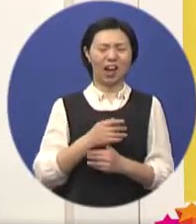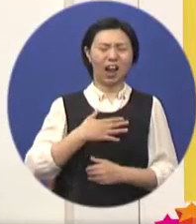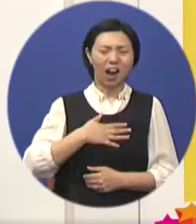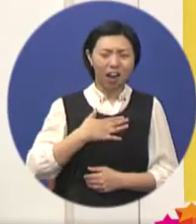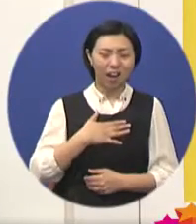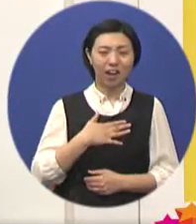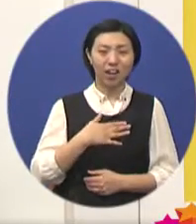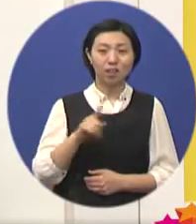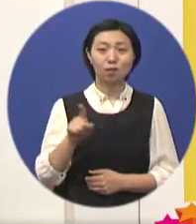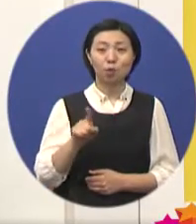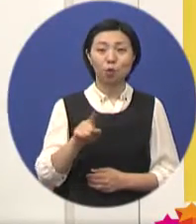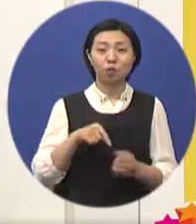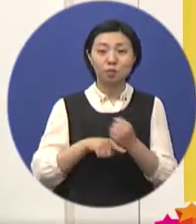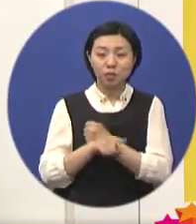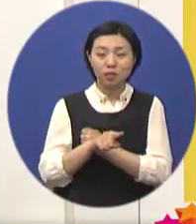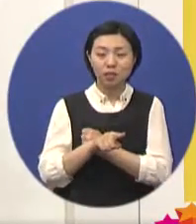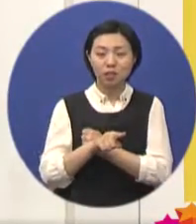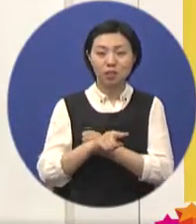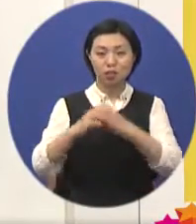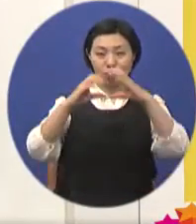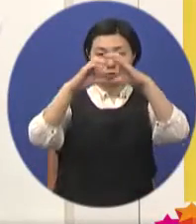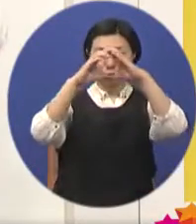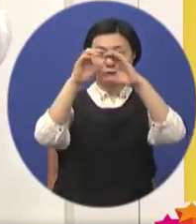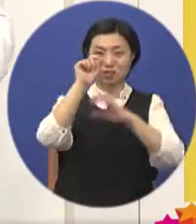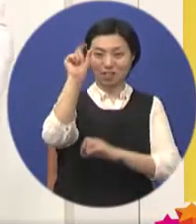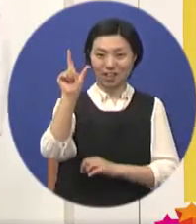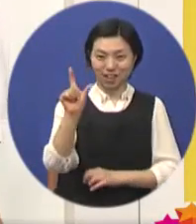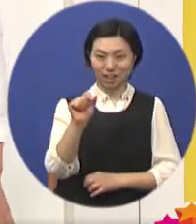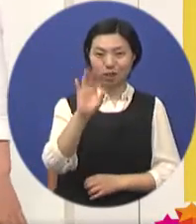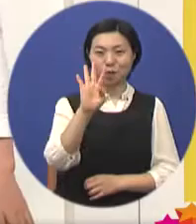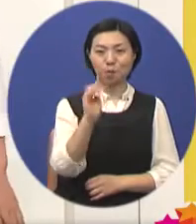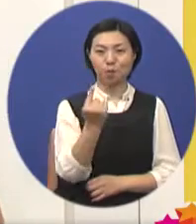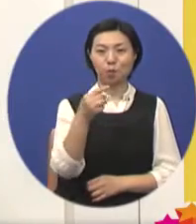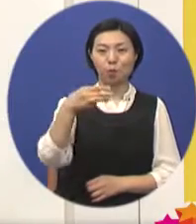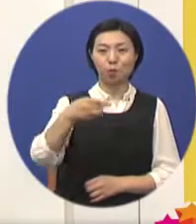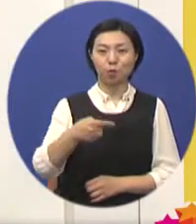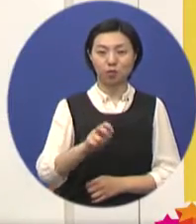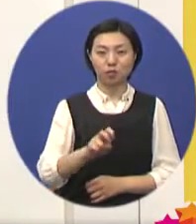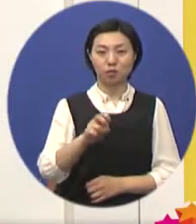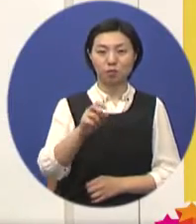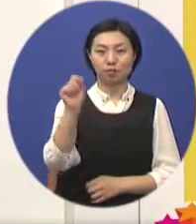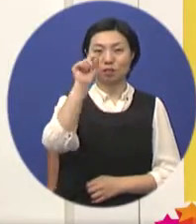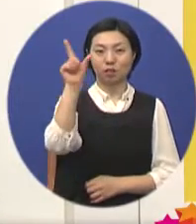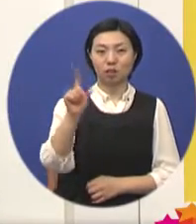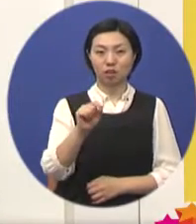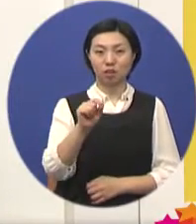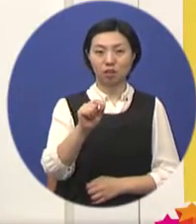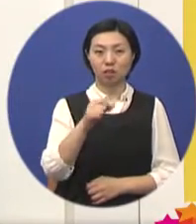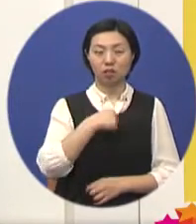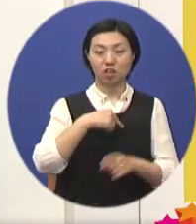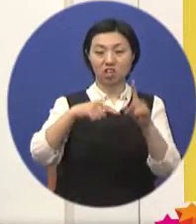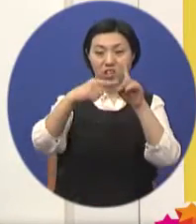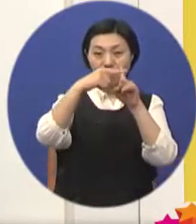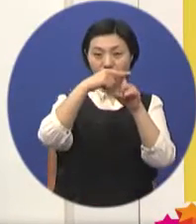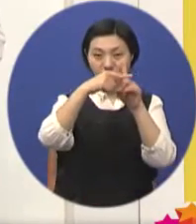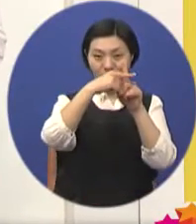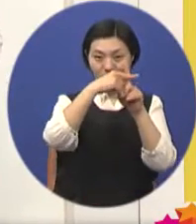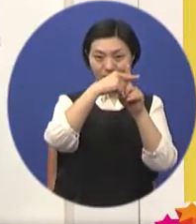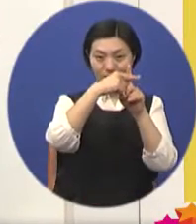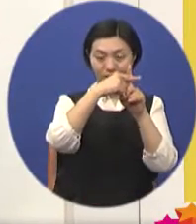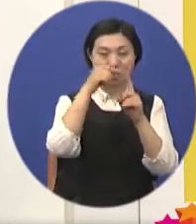세상에, 그게 보름달이란 얘기 아니야. 그걸... 보름달. 그게요, 열 십자에 네. 다섯